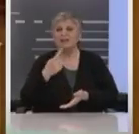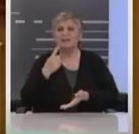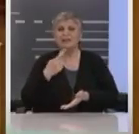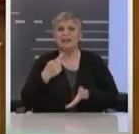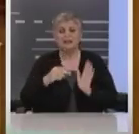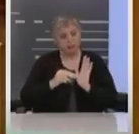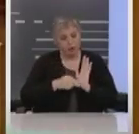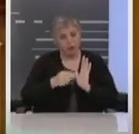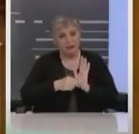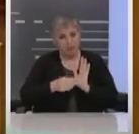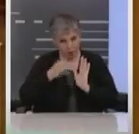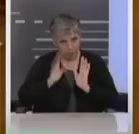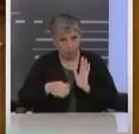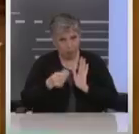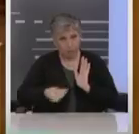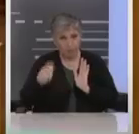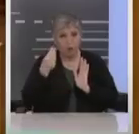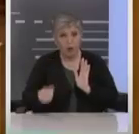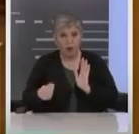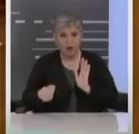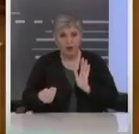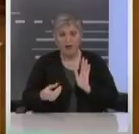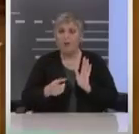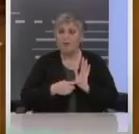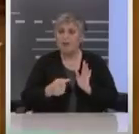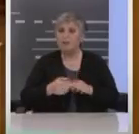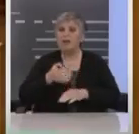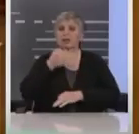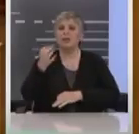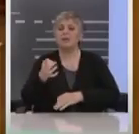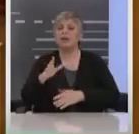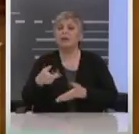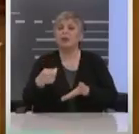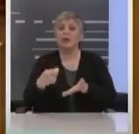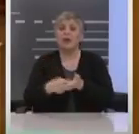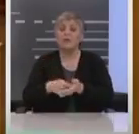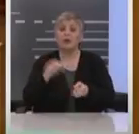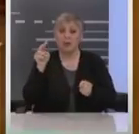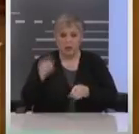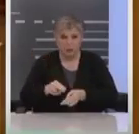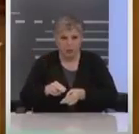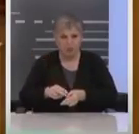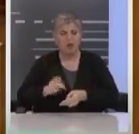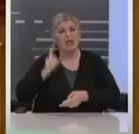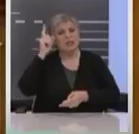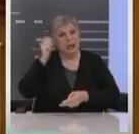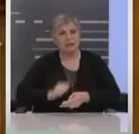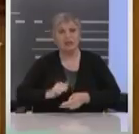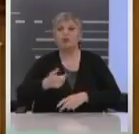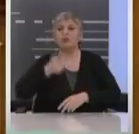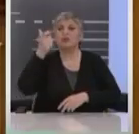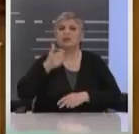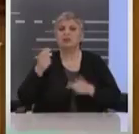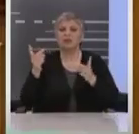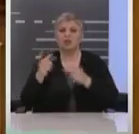συμφωνία, πρέπει να βγείτε και να πείτε στον ελληνικό λαό ότι κάθε ευρώ φόρου που λέτε ότι θα μειώσετε θα είναι ευρώ μείον στις συντάξεις, μείον